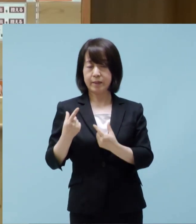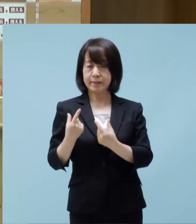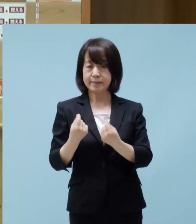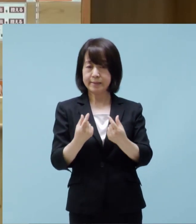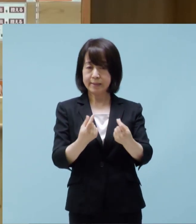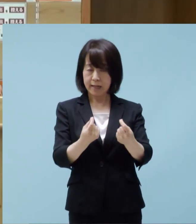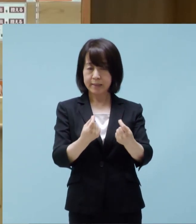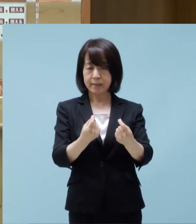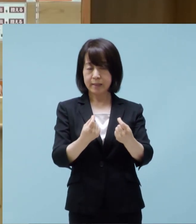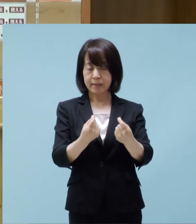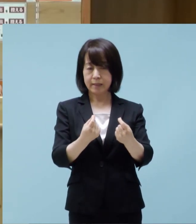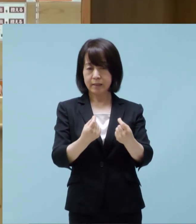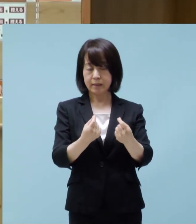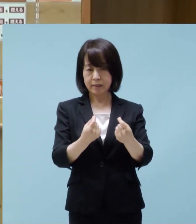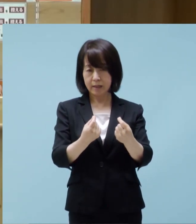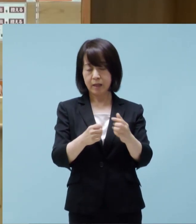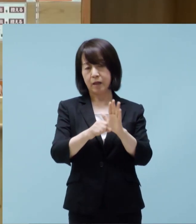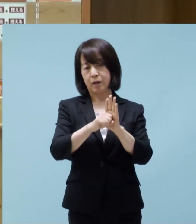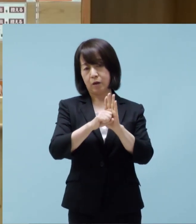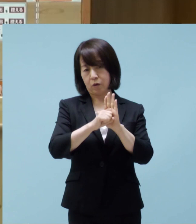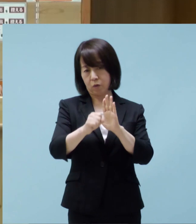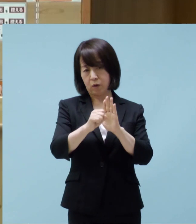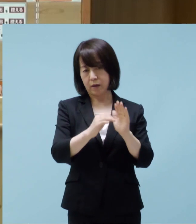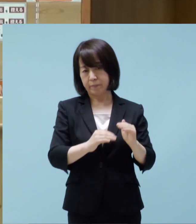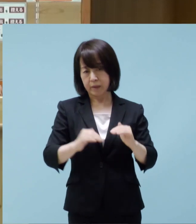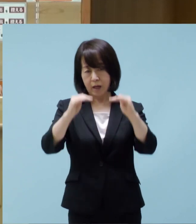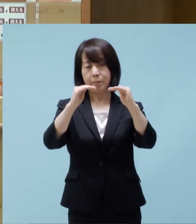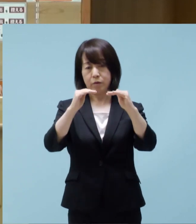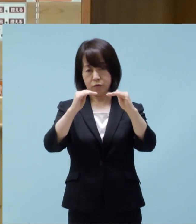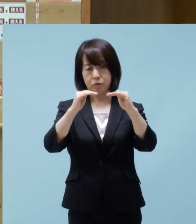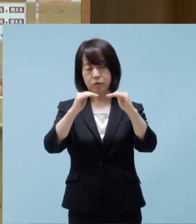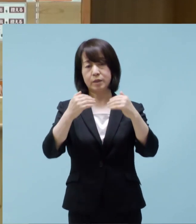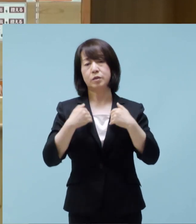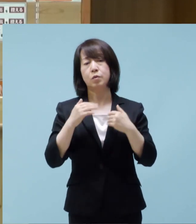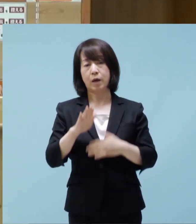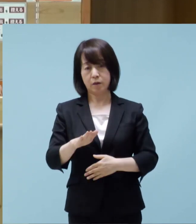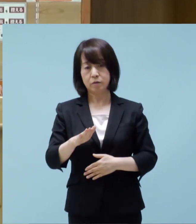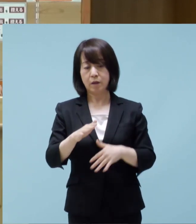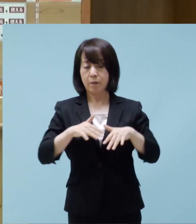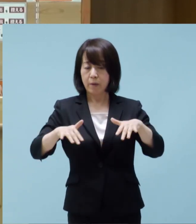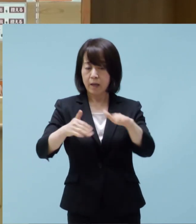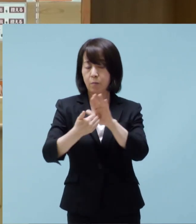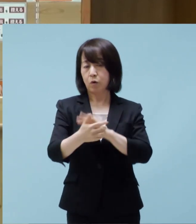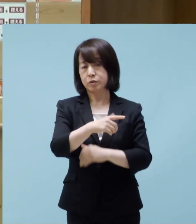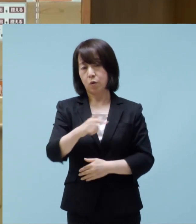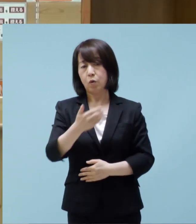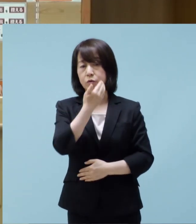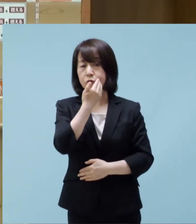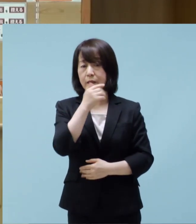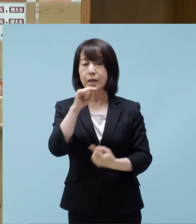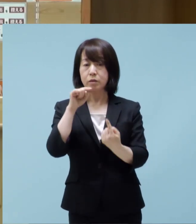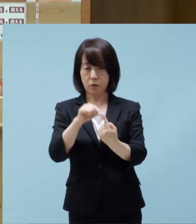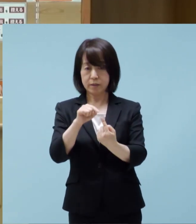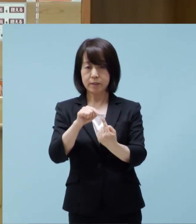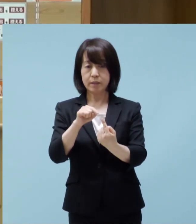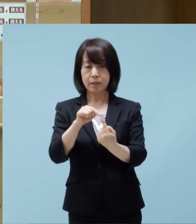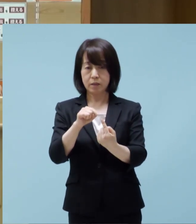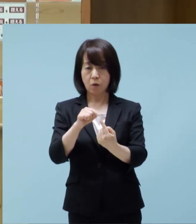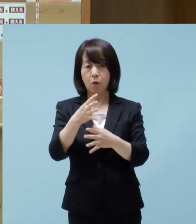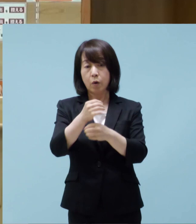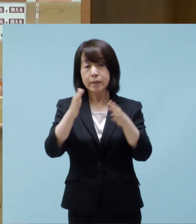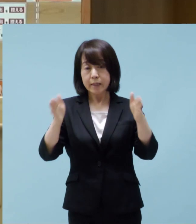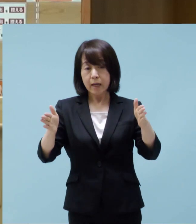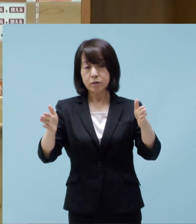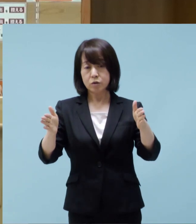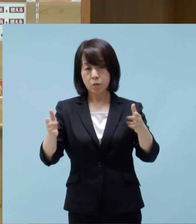していく、このことが重要だと思いますので、まん延防止等重点措置の期間中もしっかりモニタリングをしながら、必